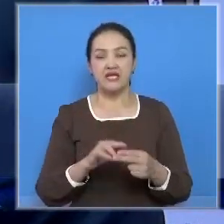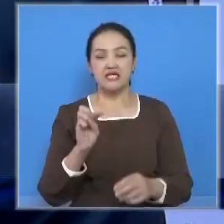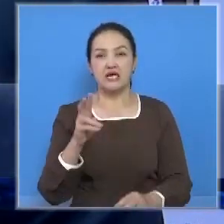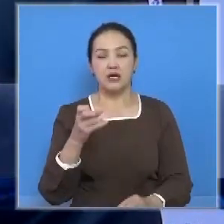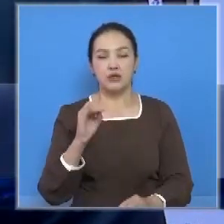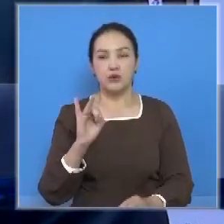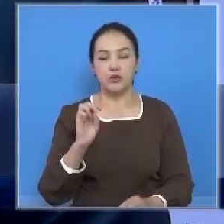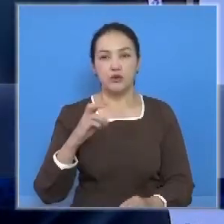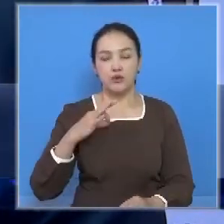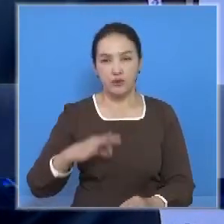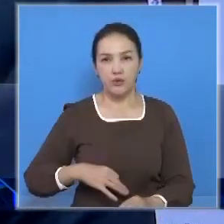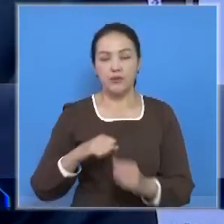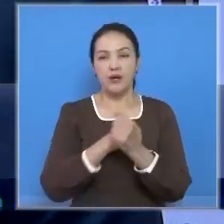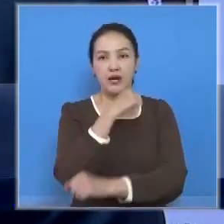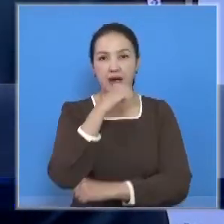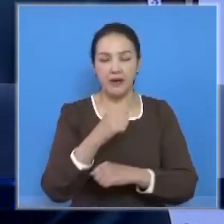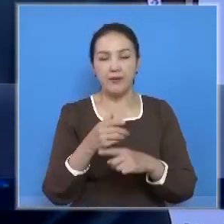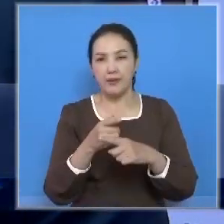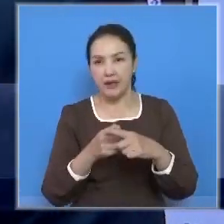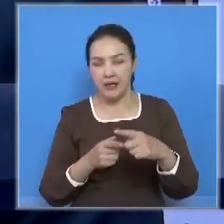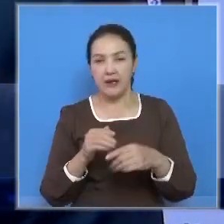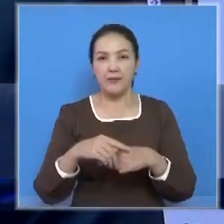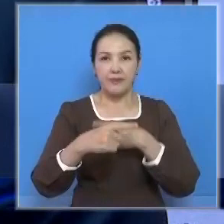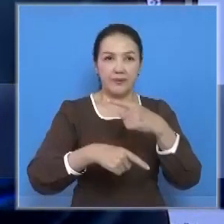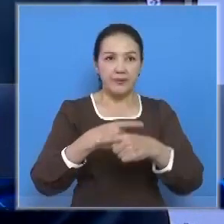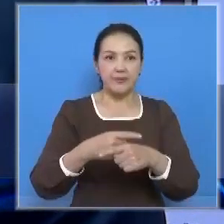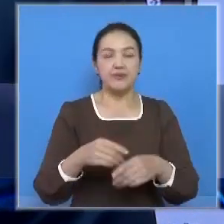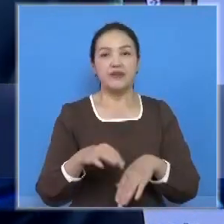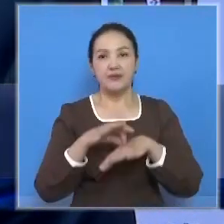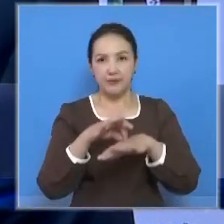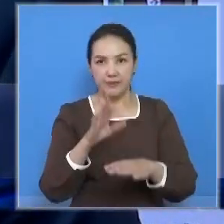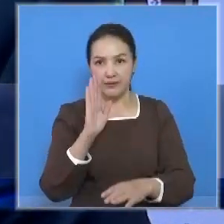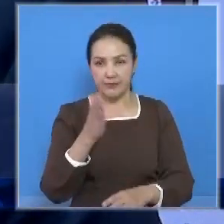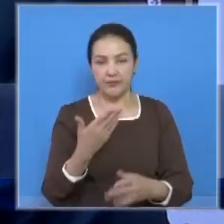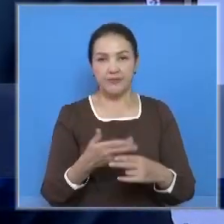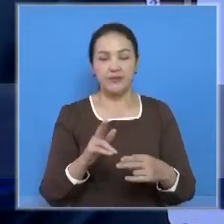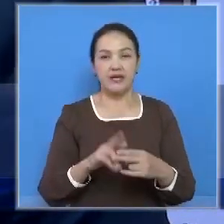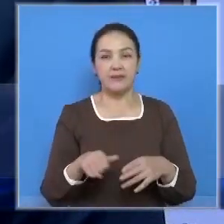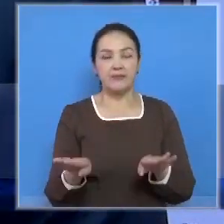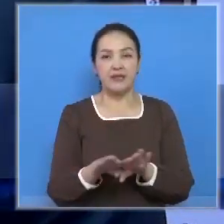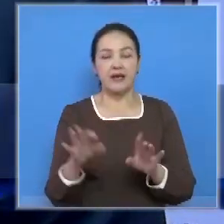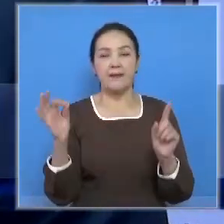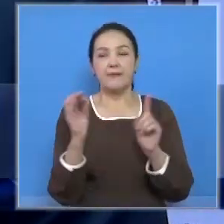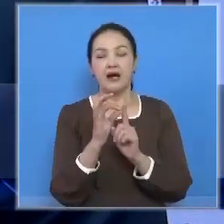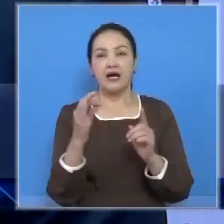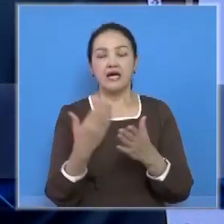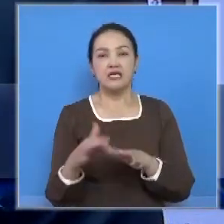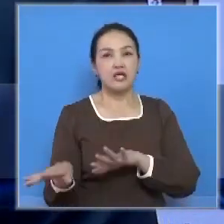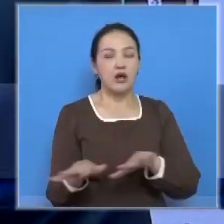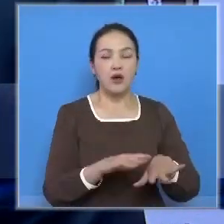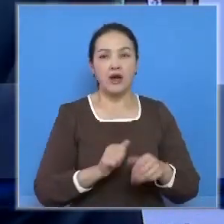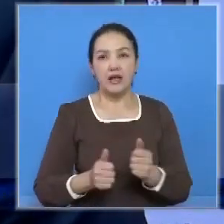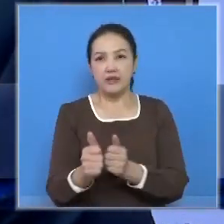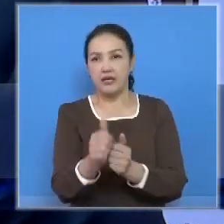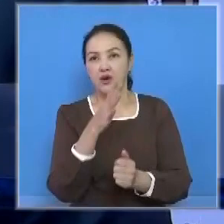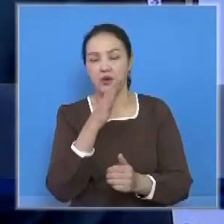Қуандықұлы материалдың бір бөлігі ғана, бұл ары қарай әлі де жетілдірілетін болады. Сондықтан осындай мақсаттағы іс-шара алдағы уақытта